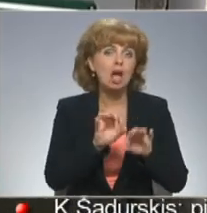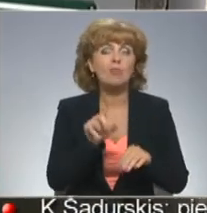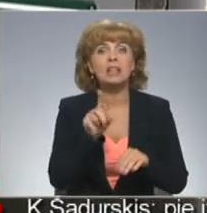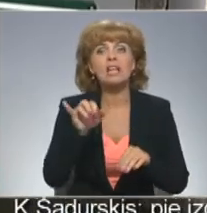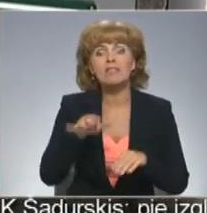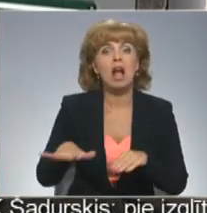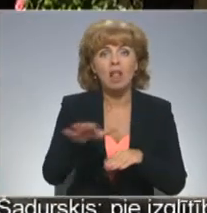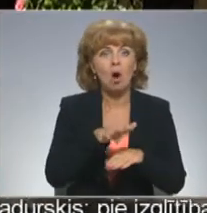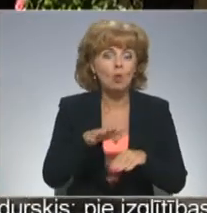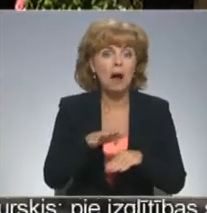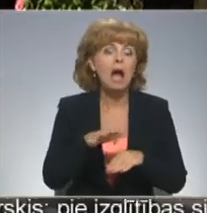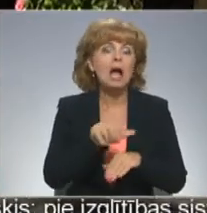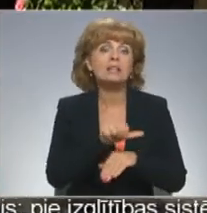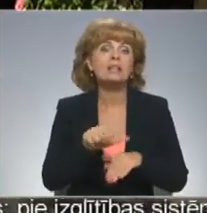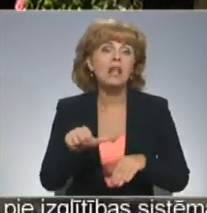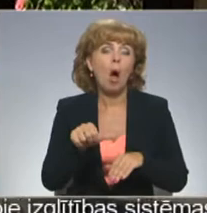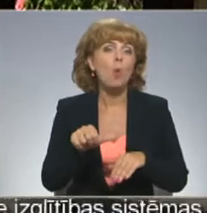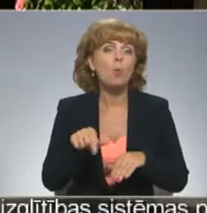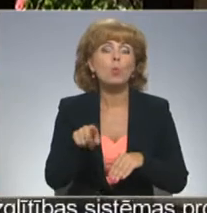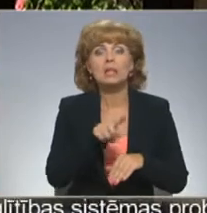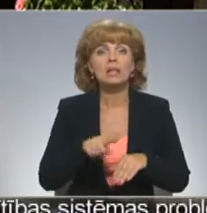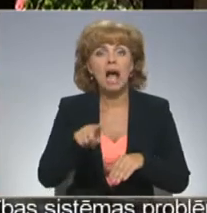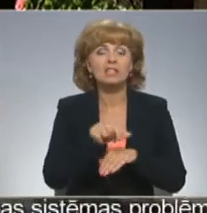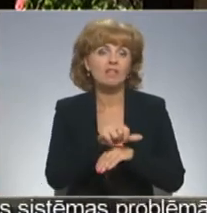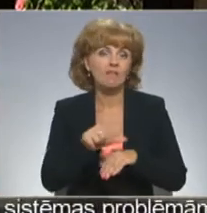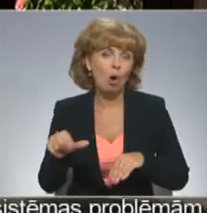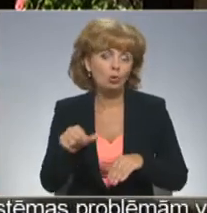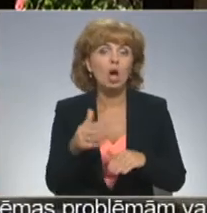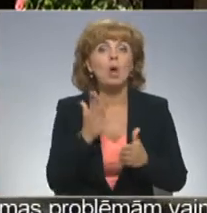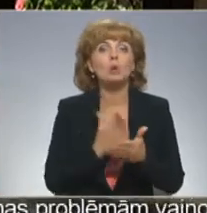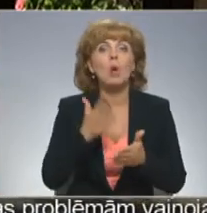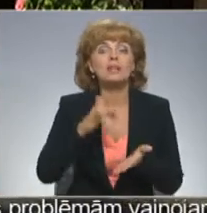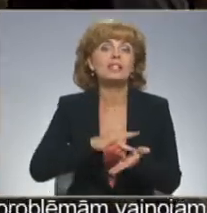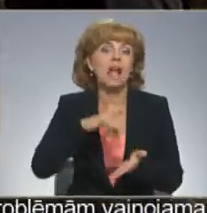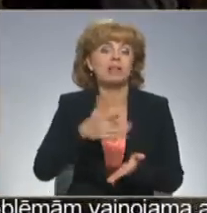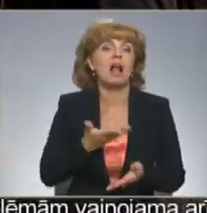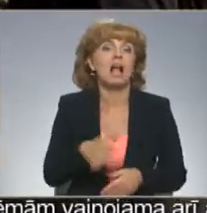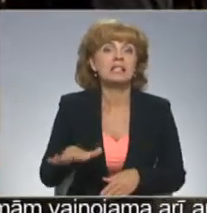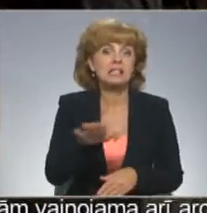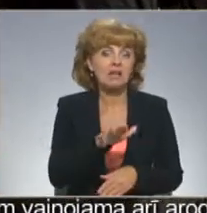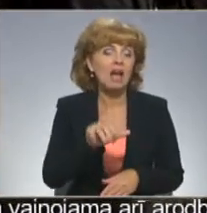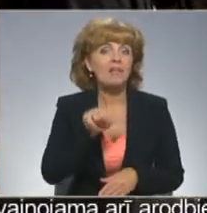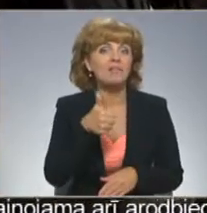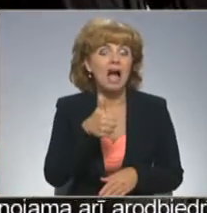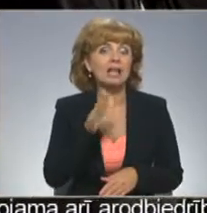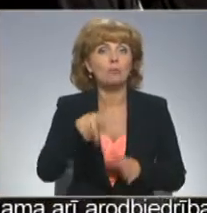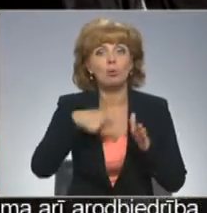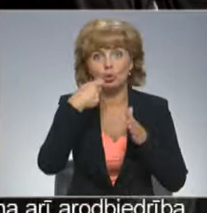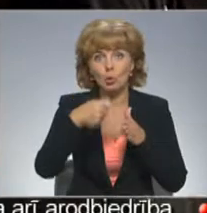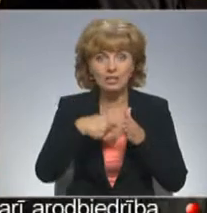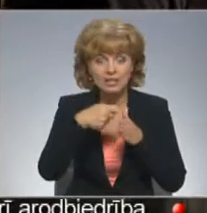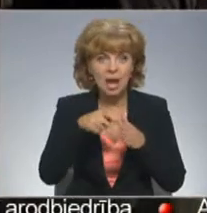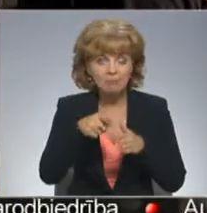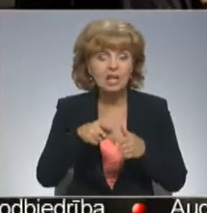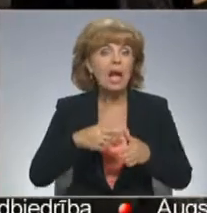pie Tautas frontes biroja viena no filmēšanas vietām, kur norisinās pilsētas centrālā dzīve. Vairākas ainas tiks uzņemts arī